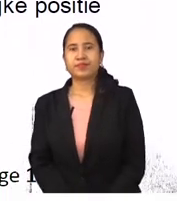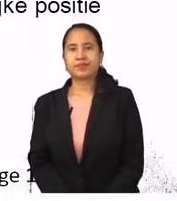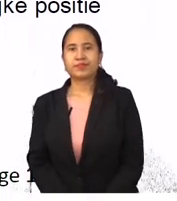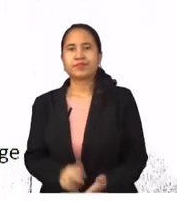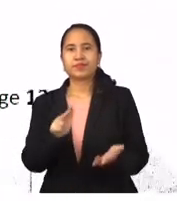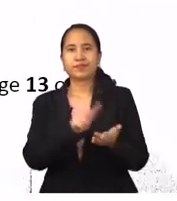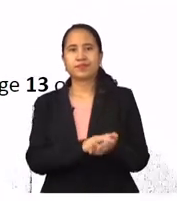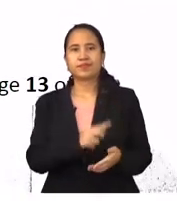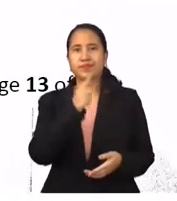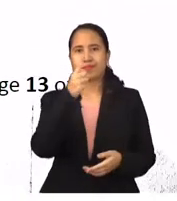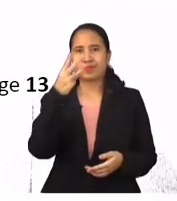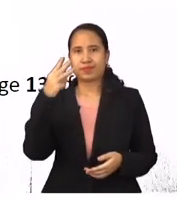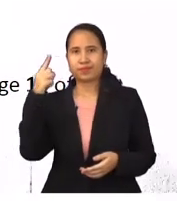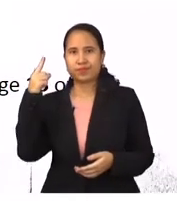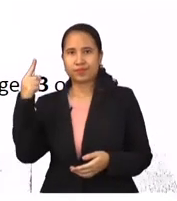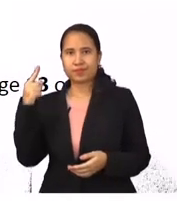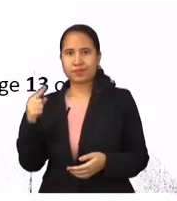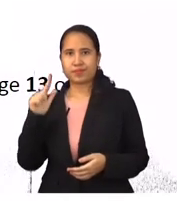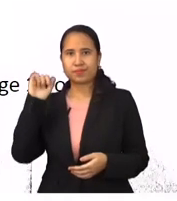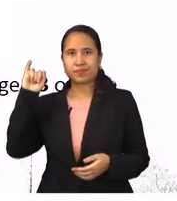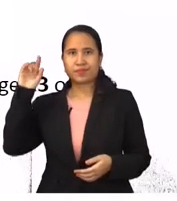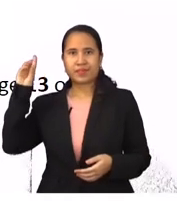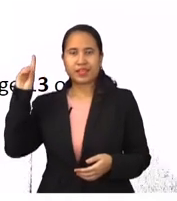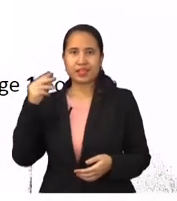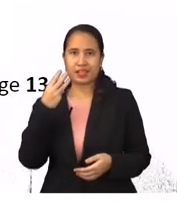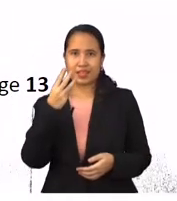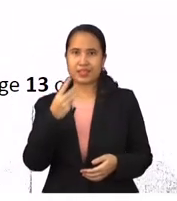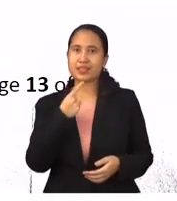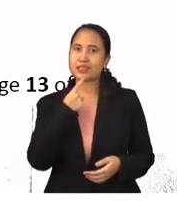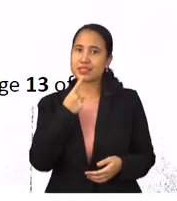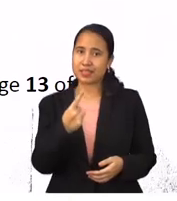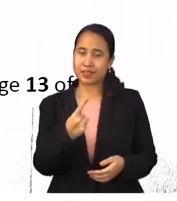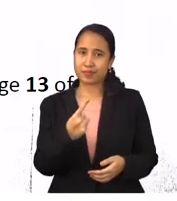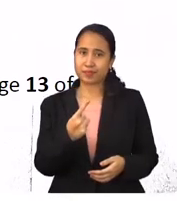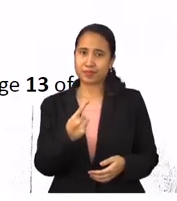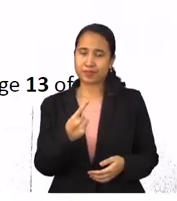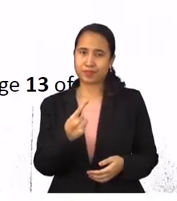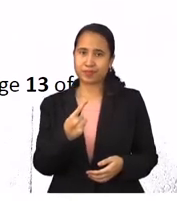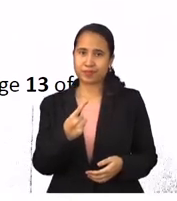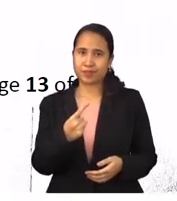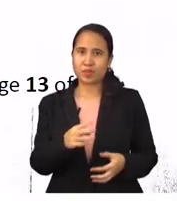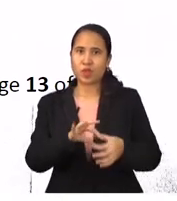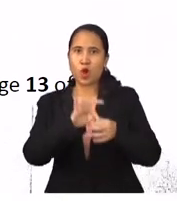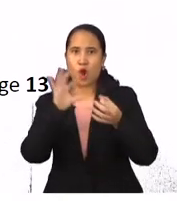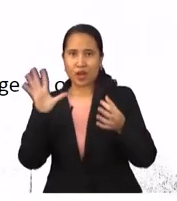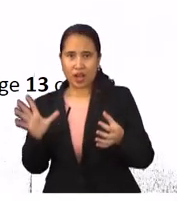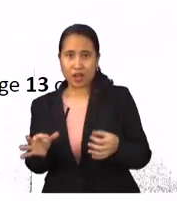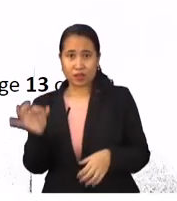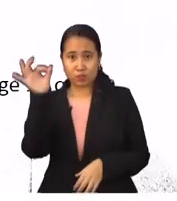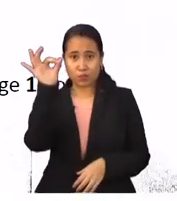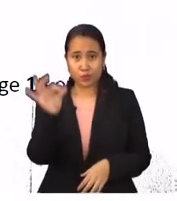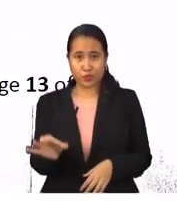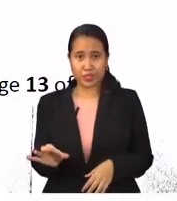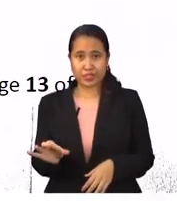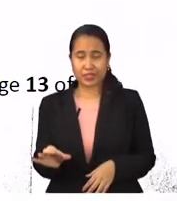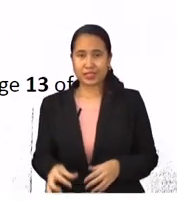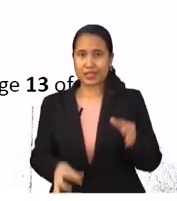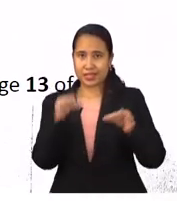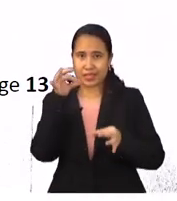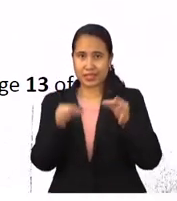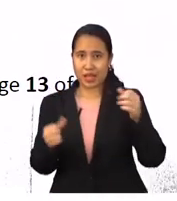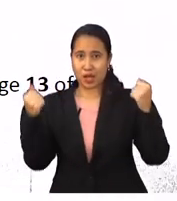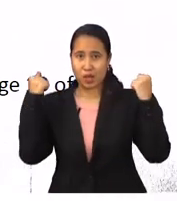Artikel 131 lid 3 verwoordt en verankert de onafhankelijke positie die de rechterlijke